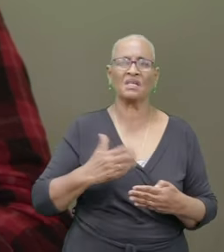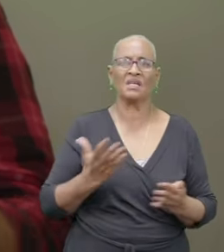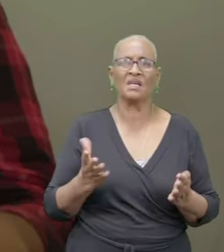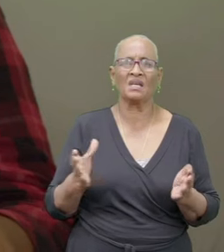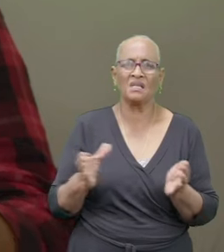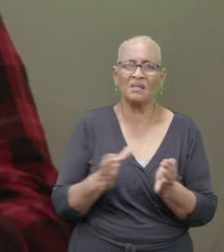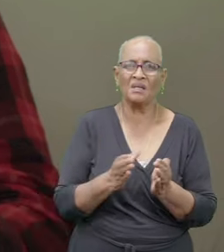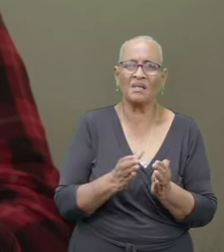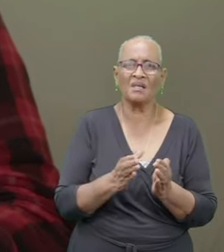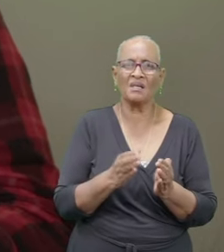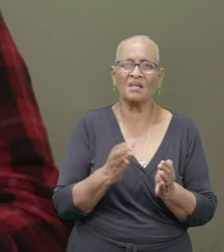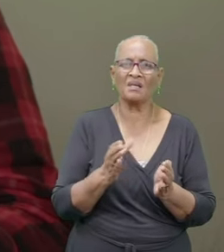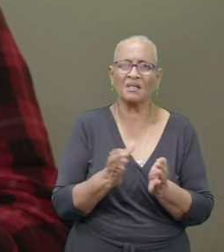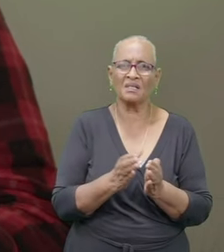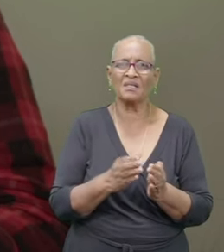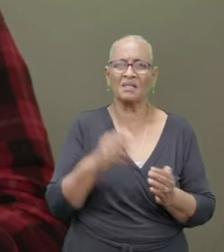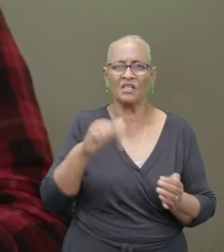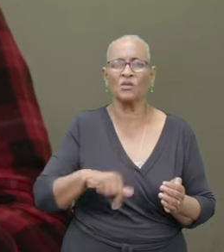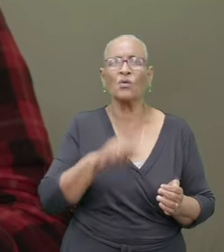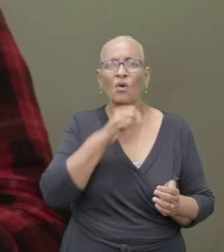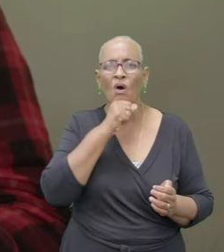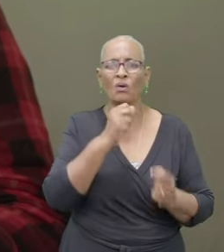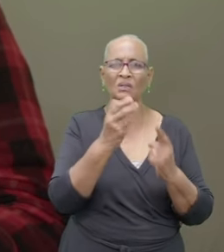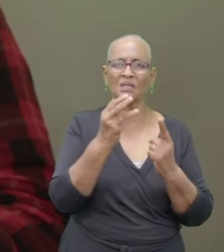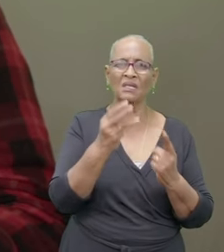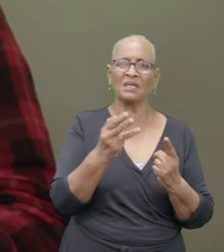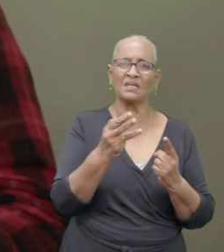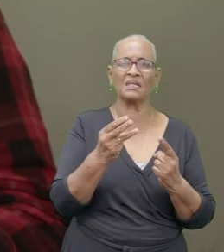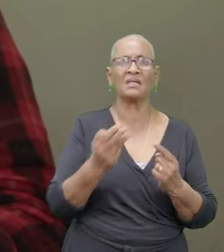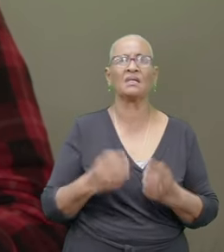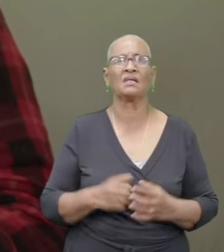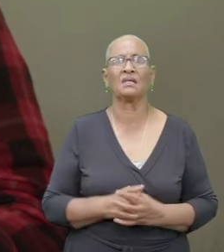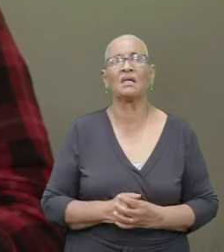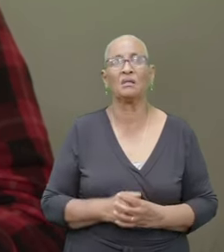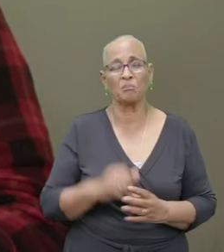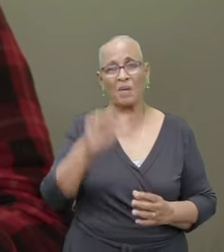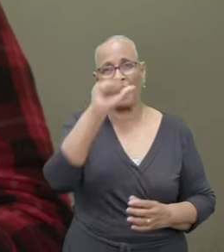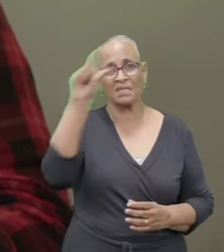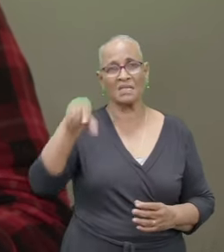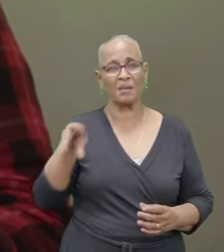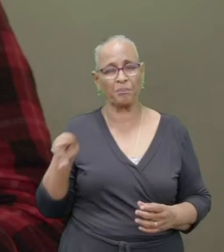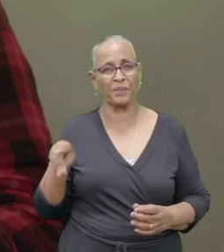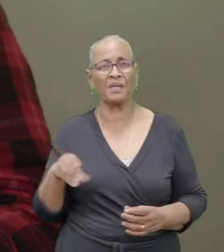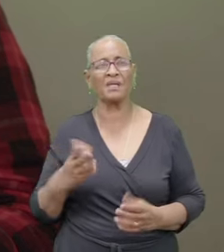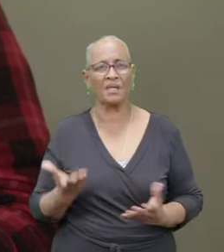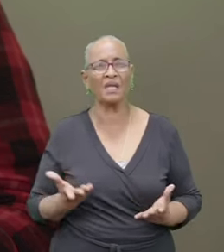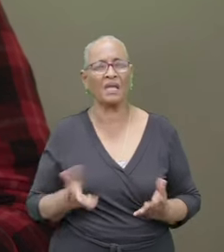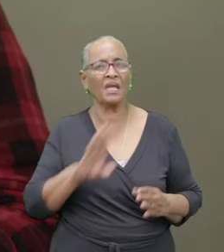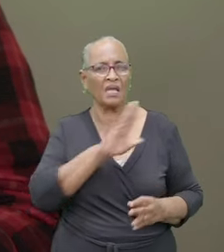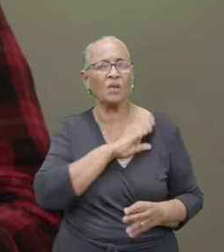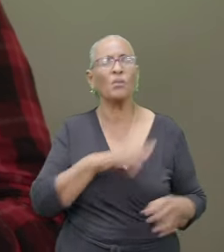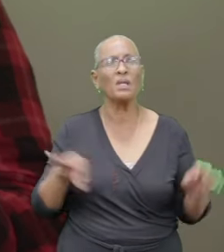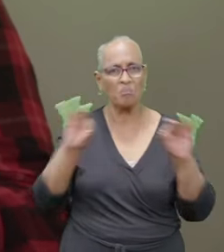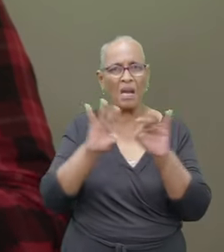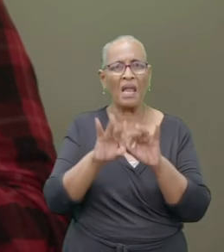kindje. Ze is vandaag aan de dag 13 jaar dankzij de afdeling bij AZP. En ik weet hoe belangrijk het